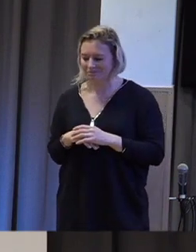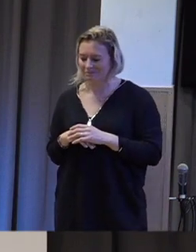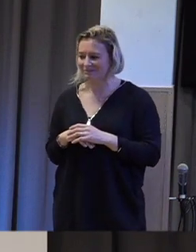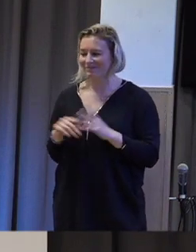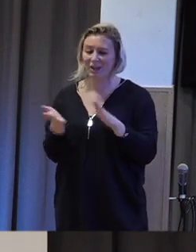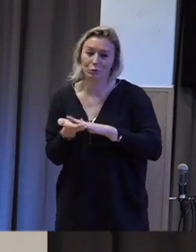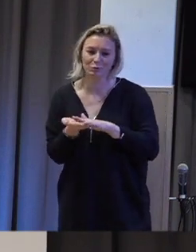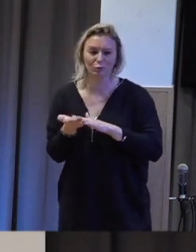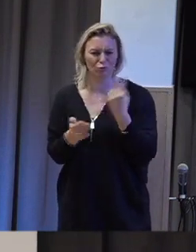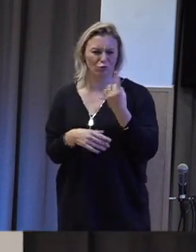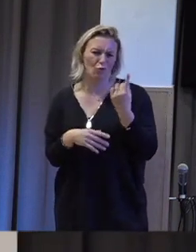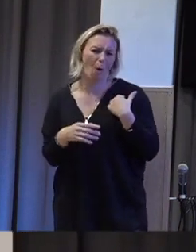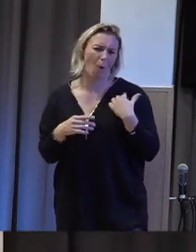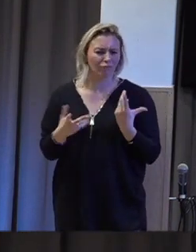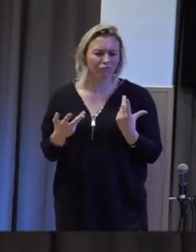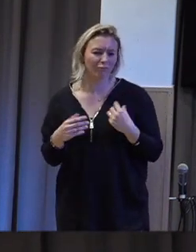On trouve toujours des préceptes.